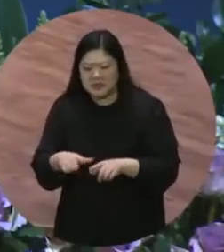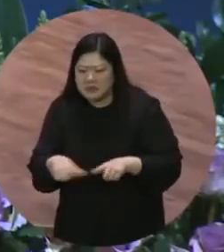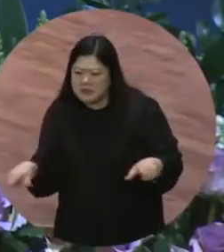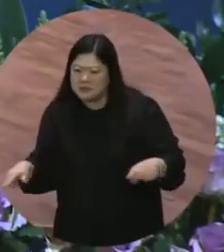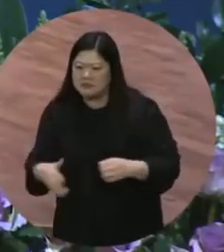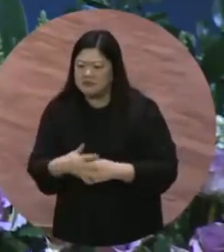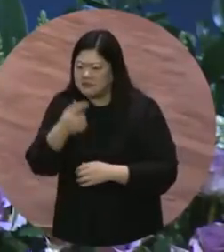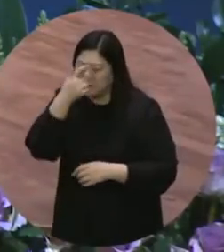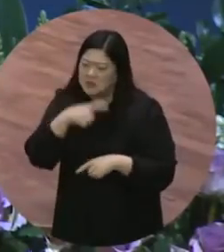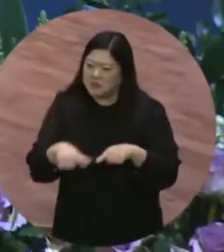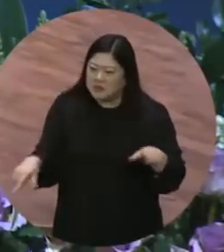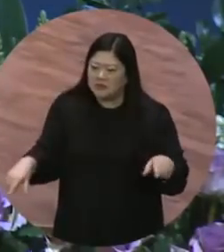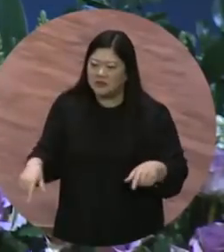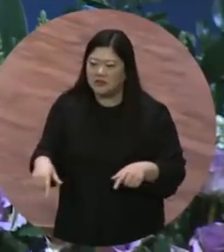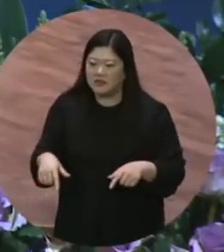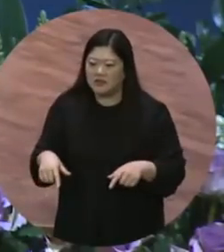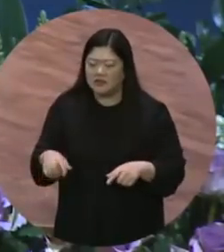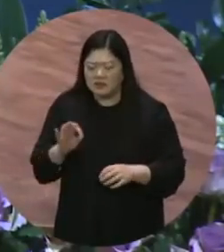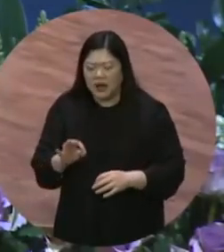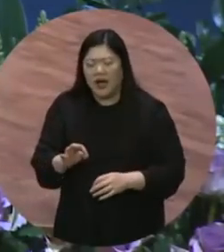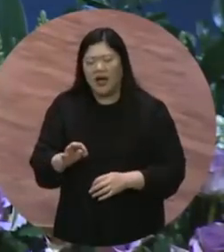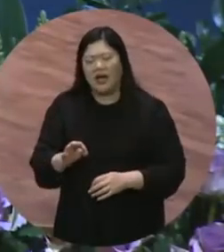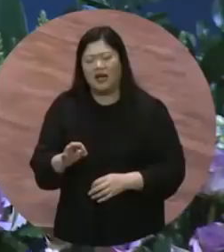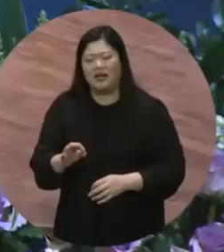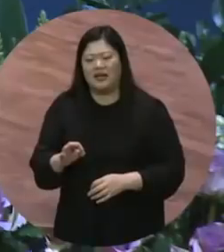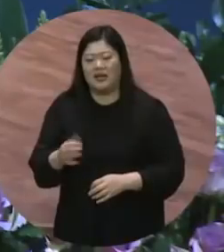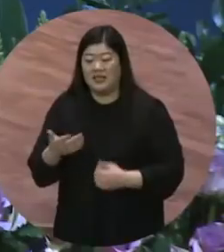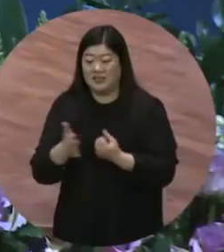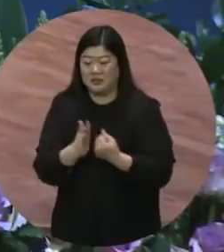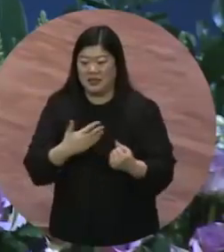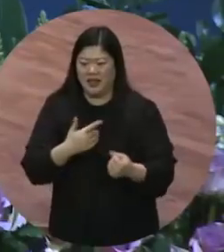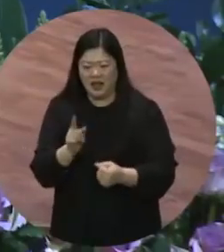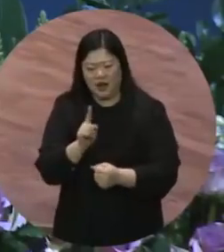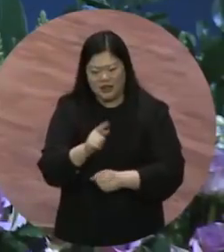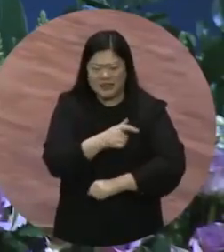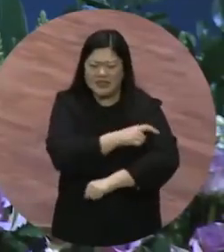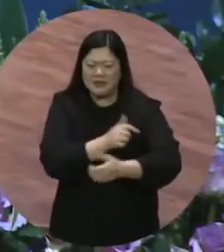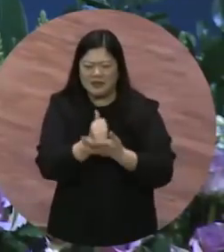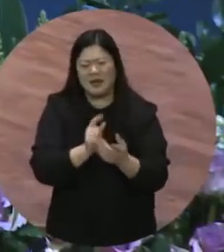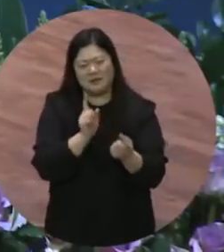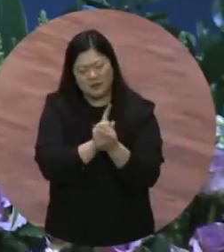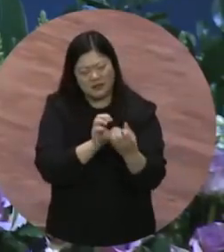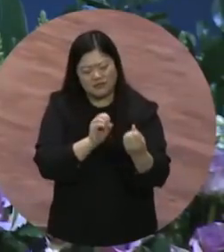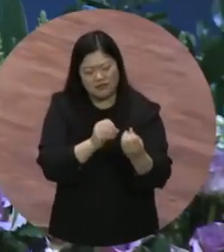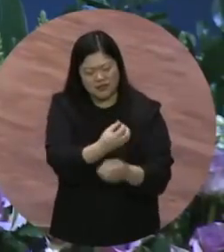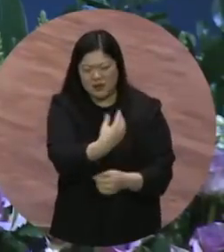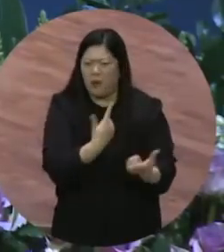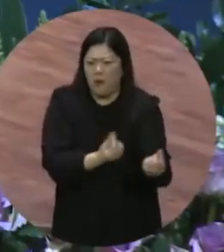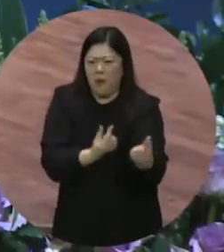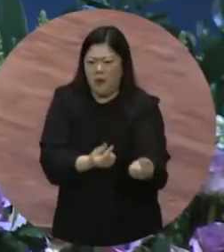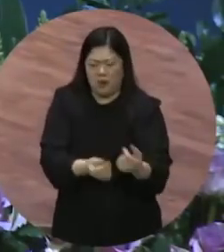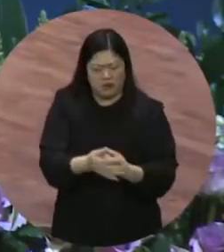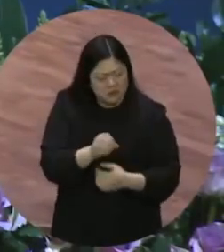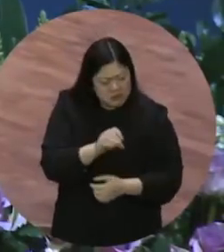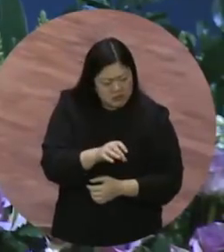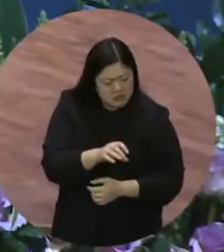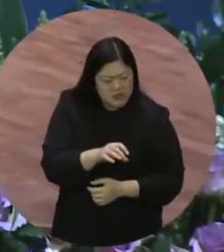대화하면서 이런 얘기 했어요. 올해는 결단 한번 해보시죠. 그래도 중직자로 하나님